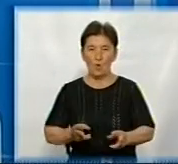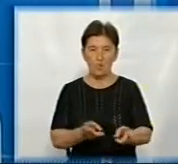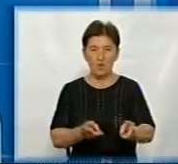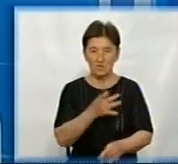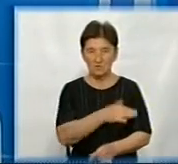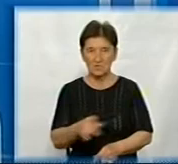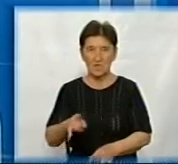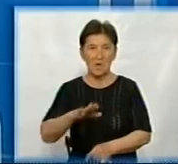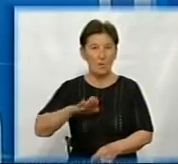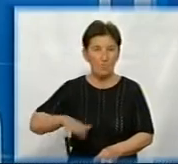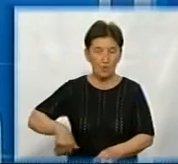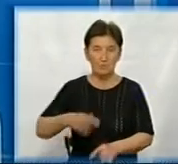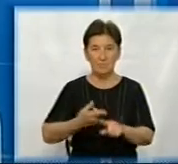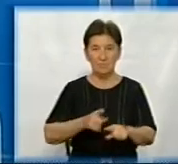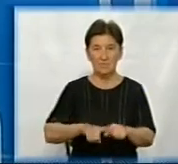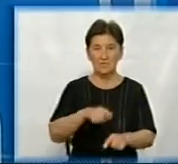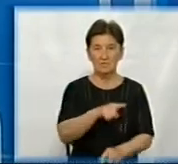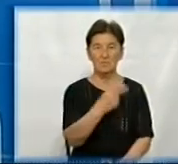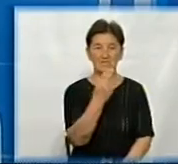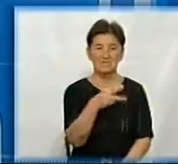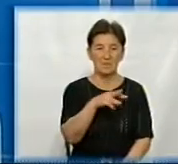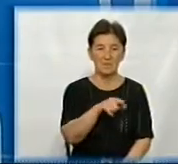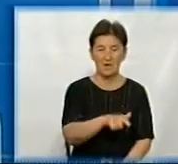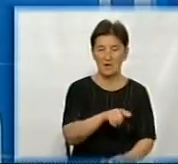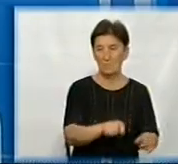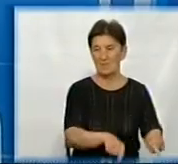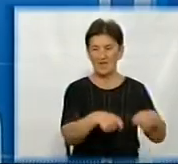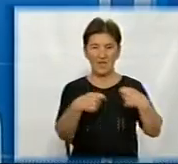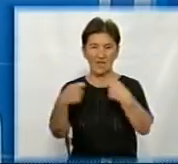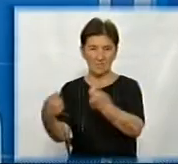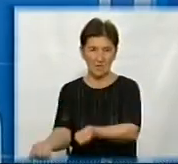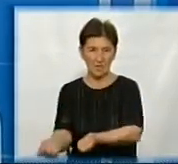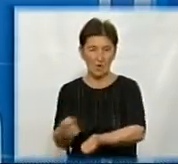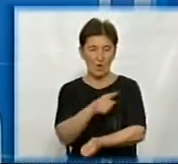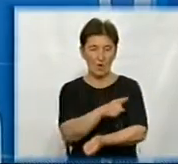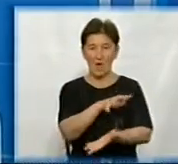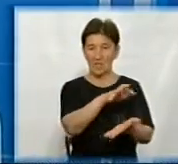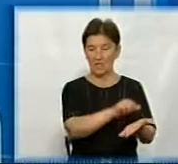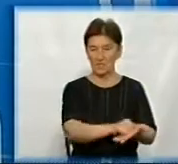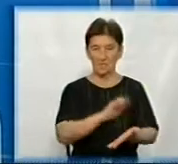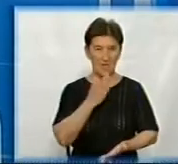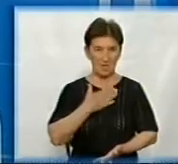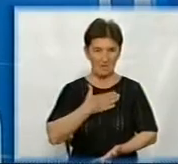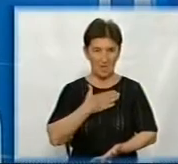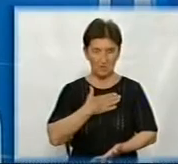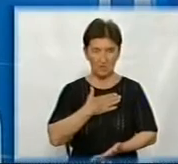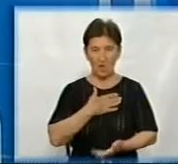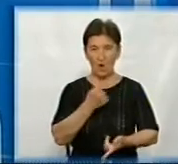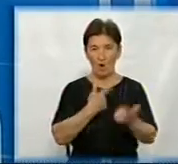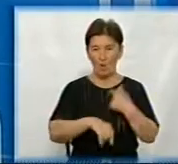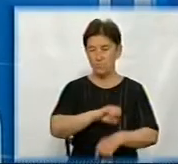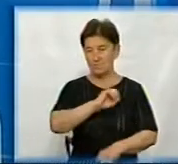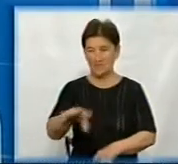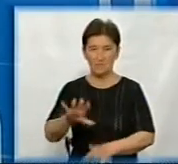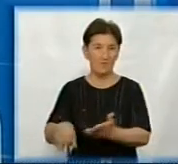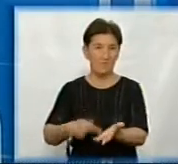дійшло до того, що ЦНТ «Юнга» передало своє майно, орендоване у нас з вами, наше майно, передало назад у